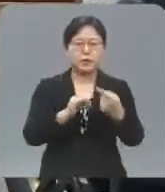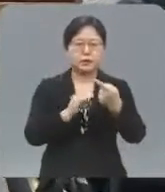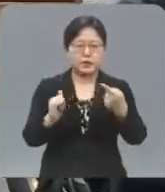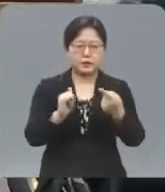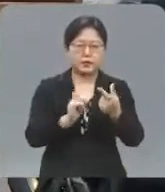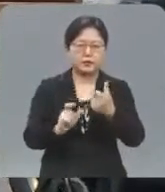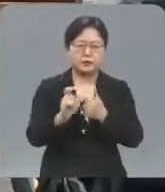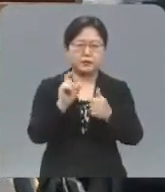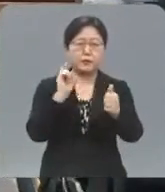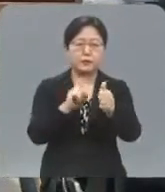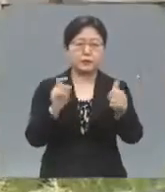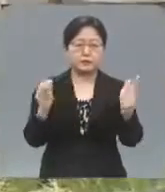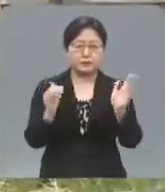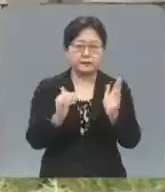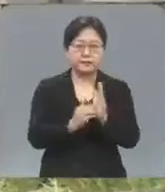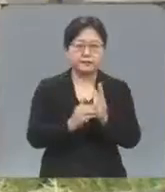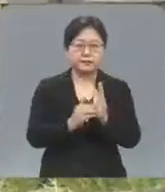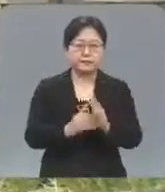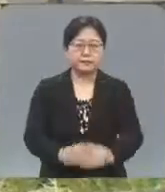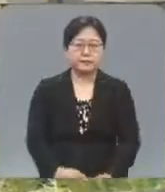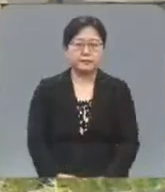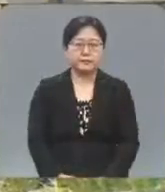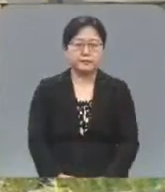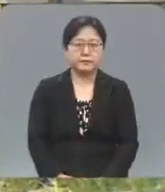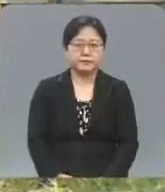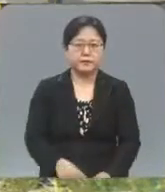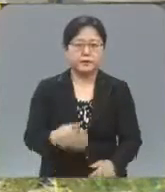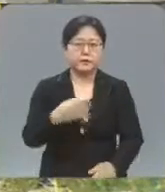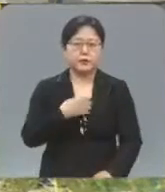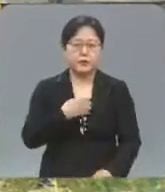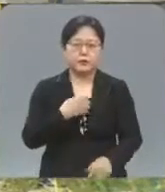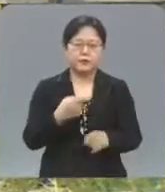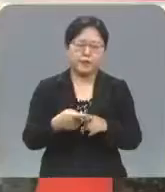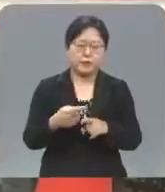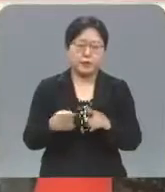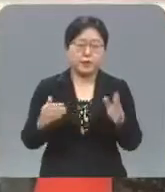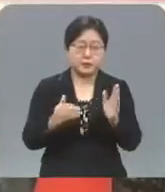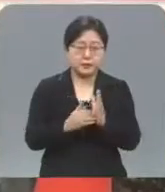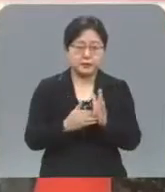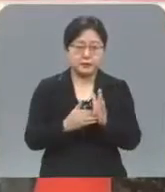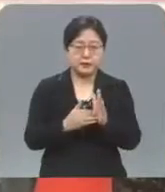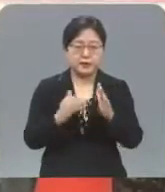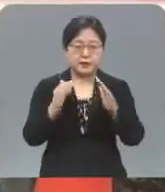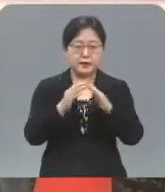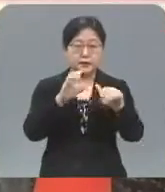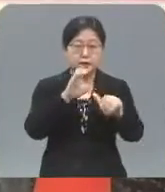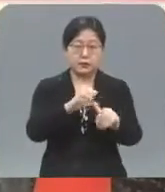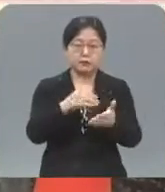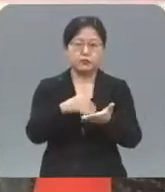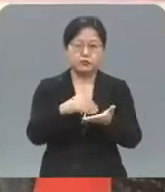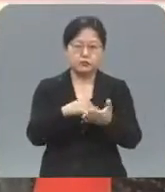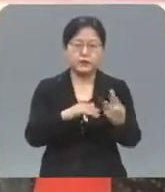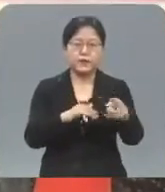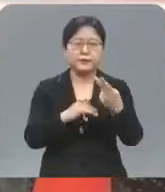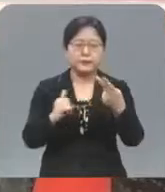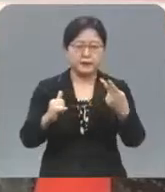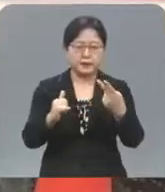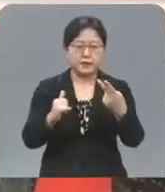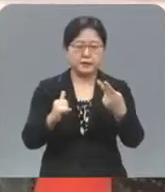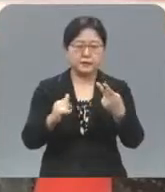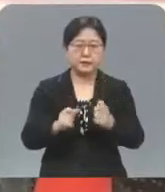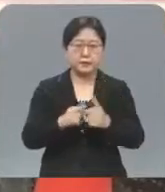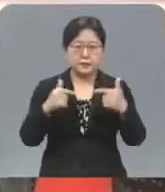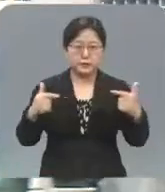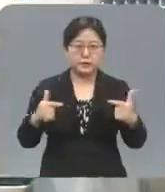명이 추가로 확진 판정을 받았습니다. 위험도 평가는 마쳤지만 자가격리 대상자는 200여 명으로